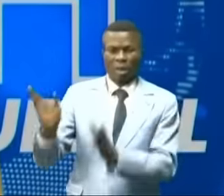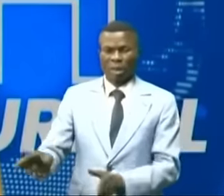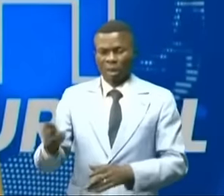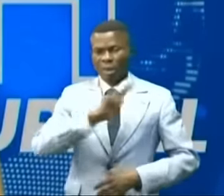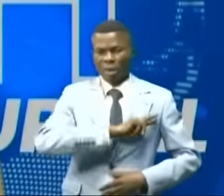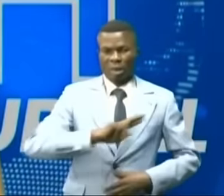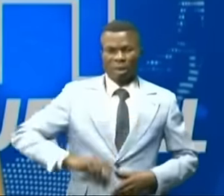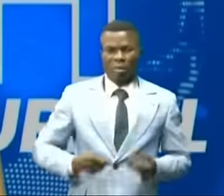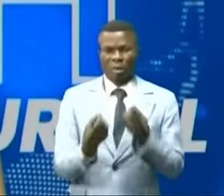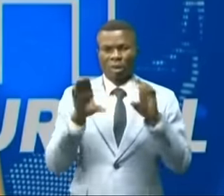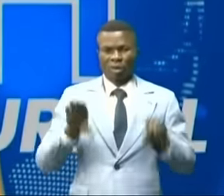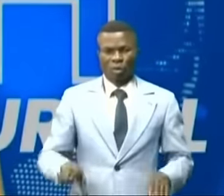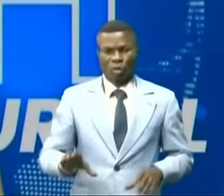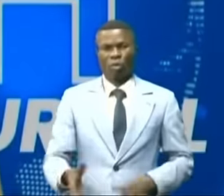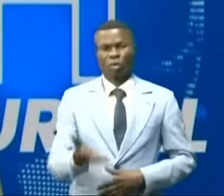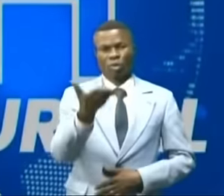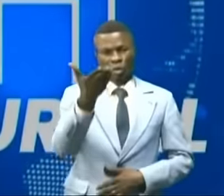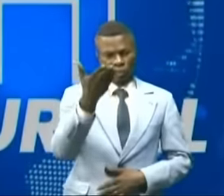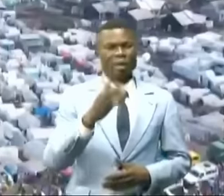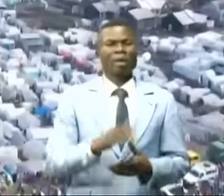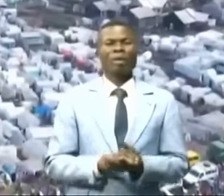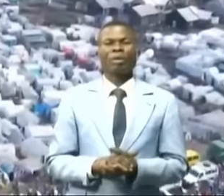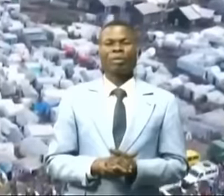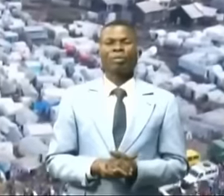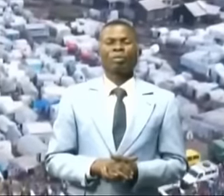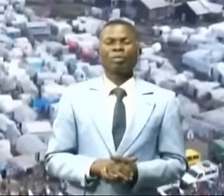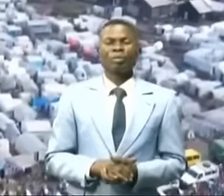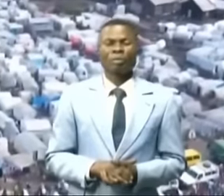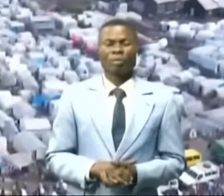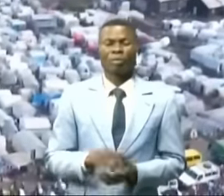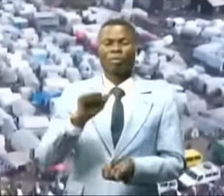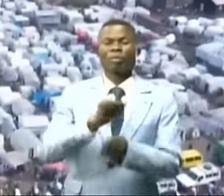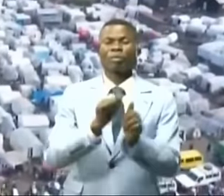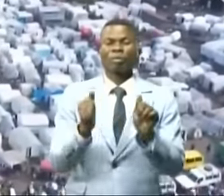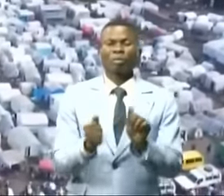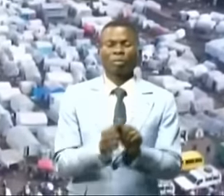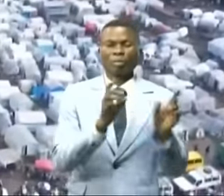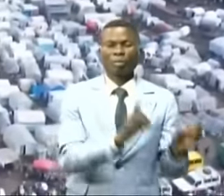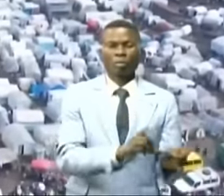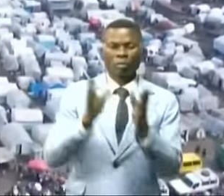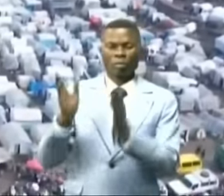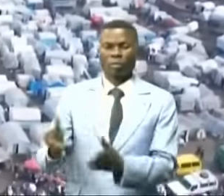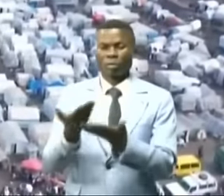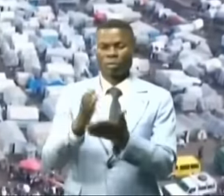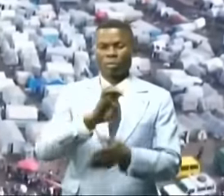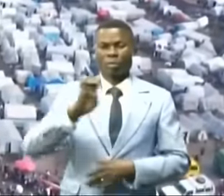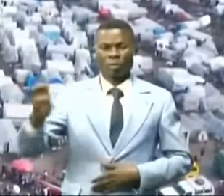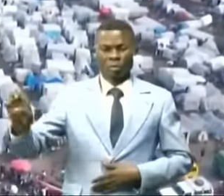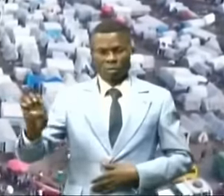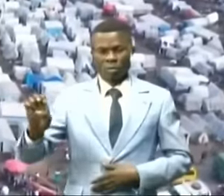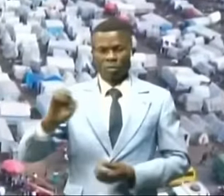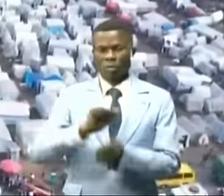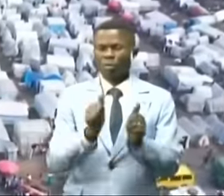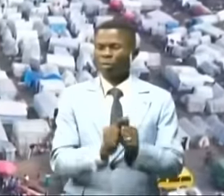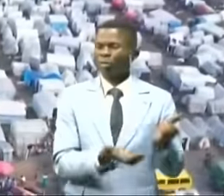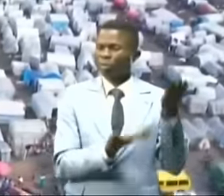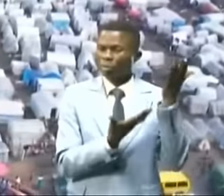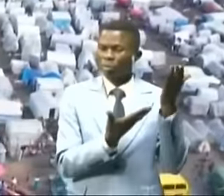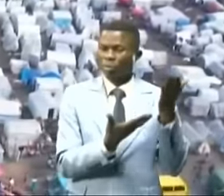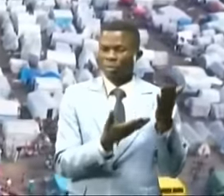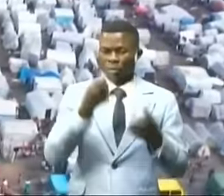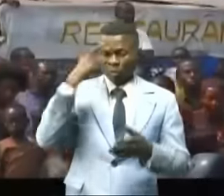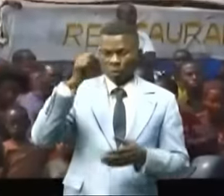RDC. Reportage Jemi Mamougo. La situation des déplacés dans l'Est reste une préoccupation pour la chef